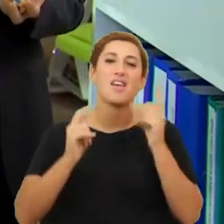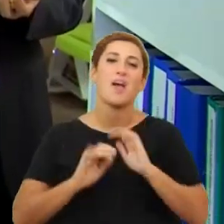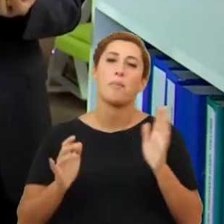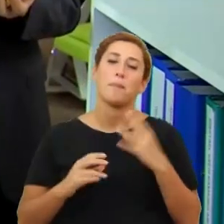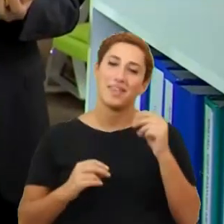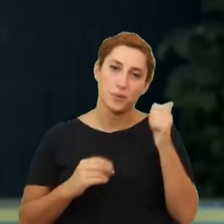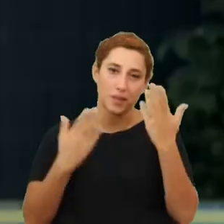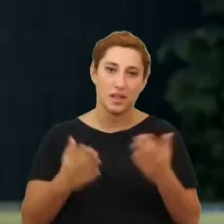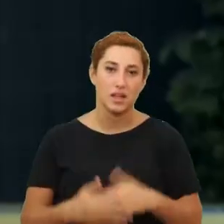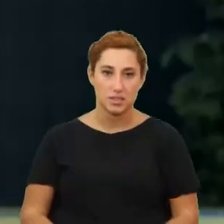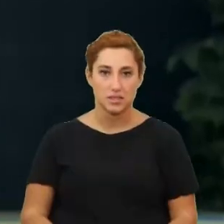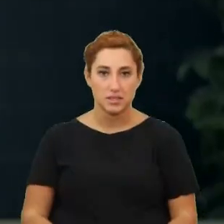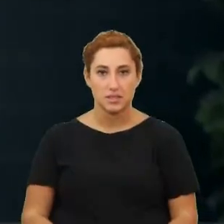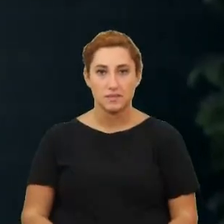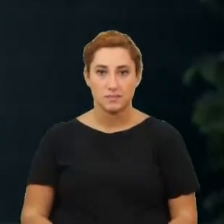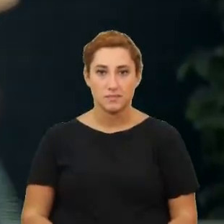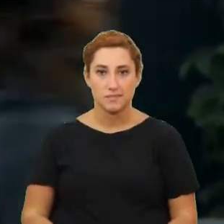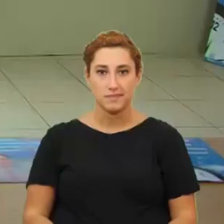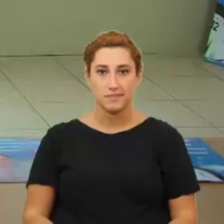açıklayamam. İyi günler.